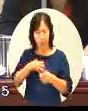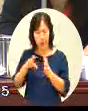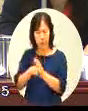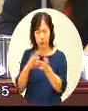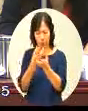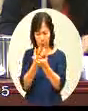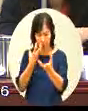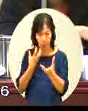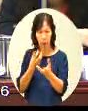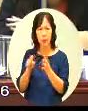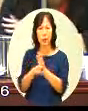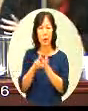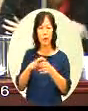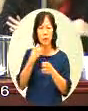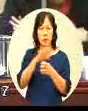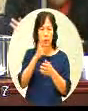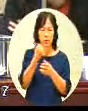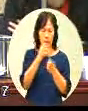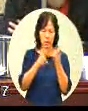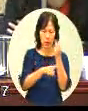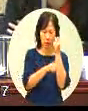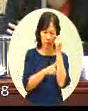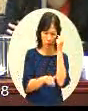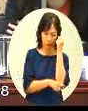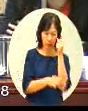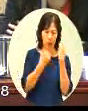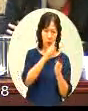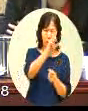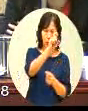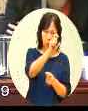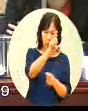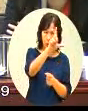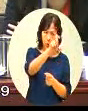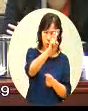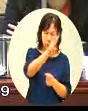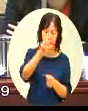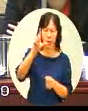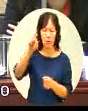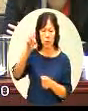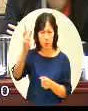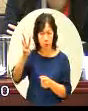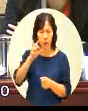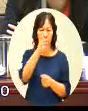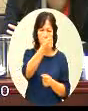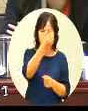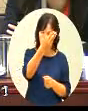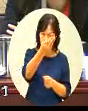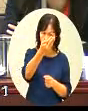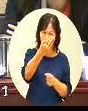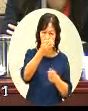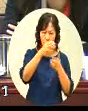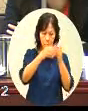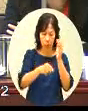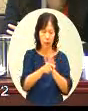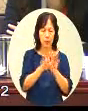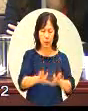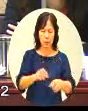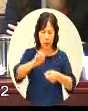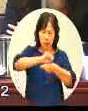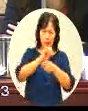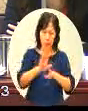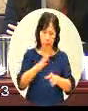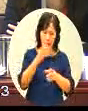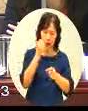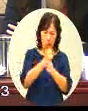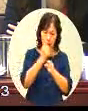因为现在除了劳动基准法62、63条。还有59条，你如果再加上现有的职业灾